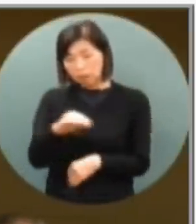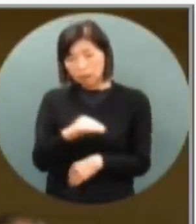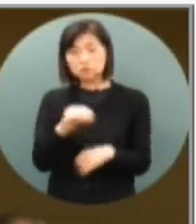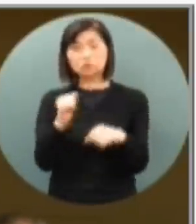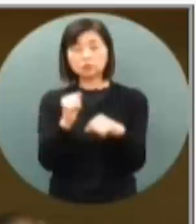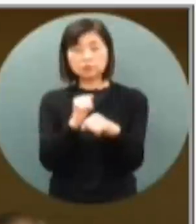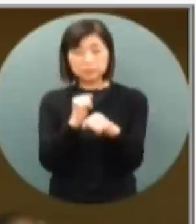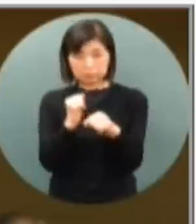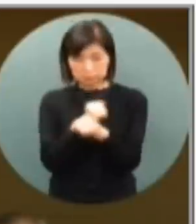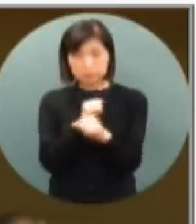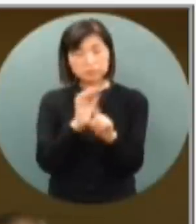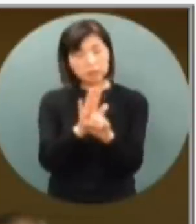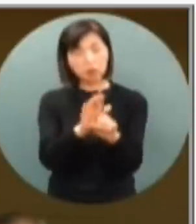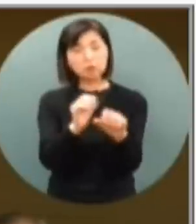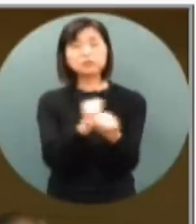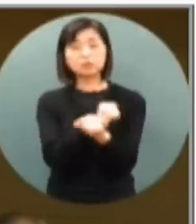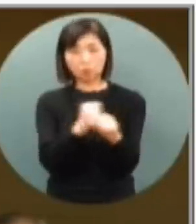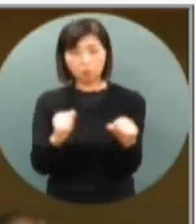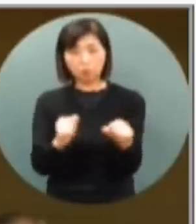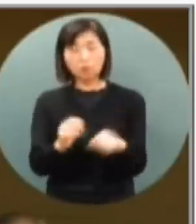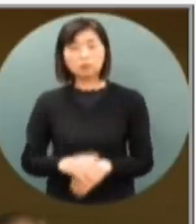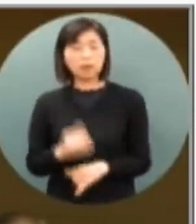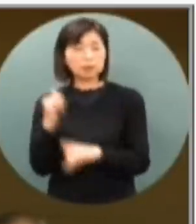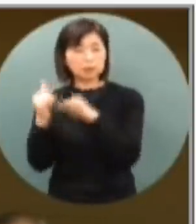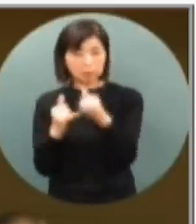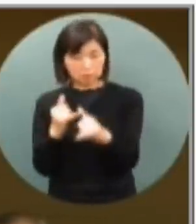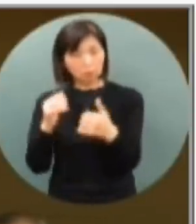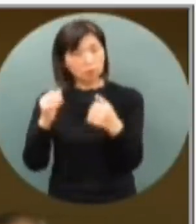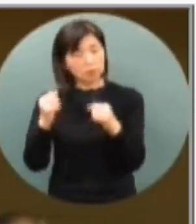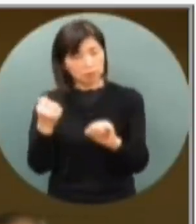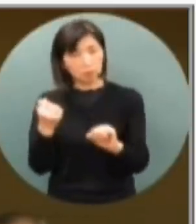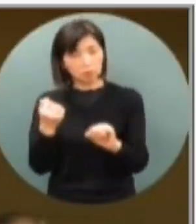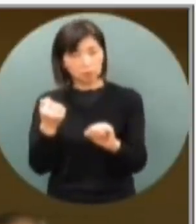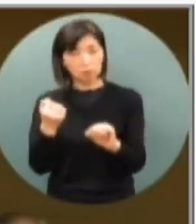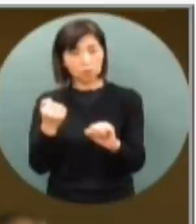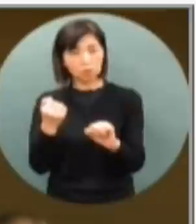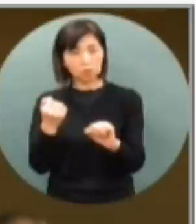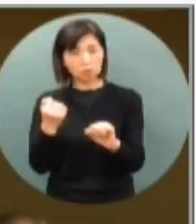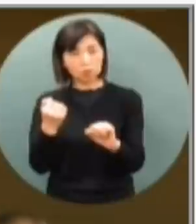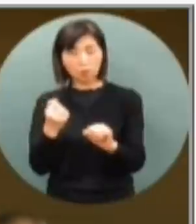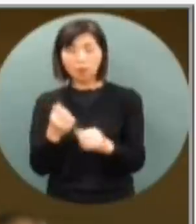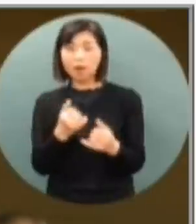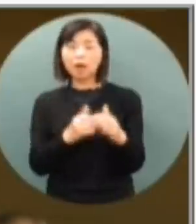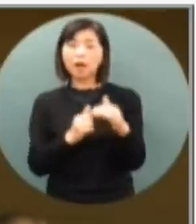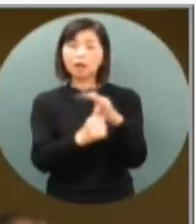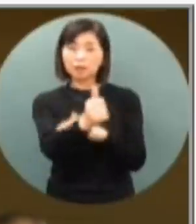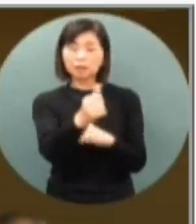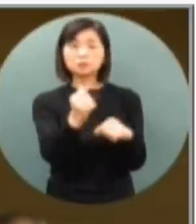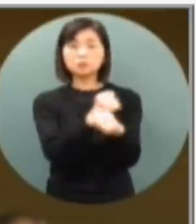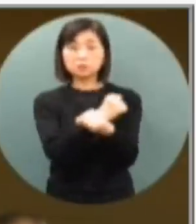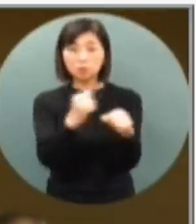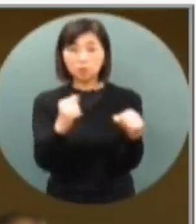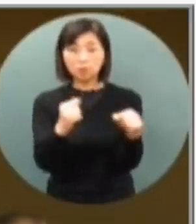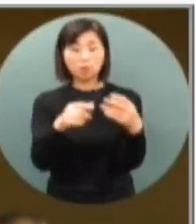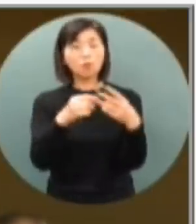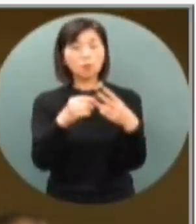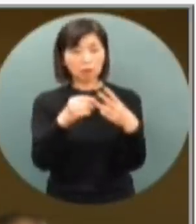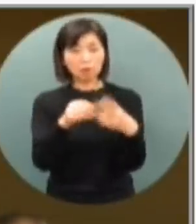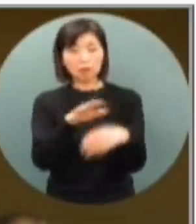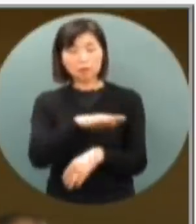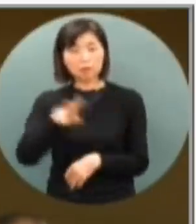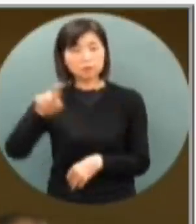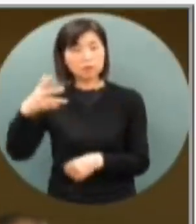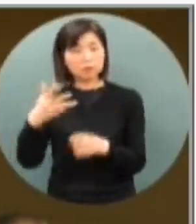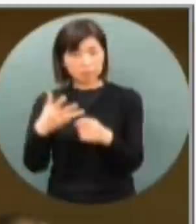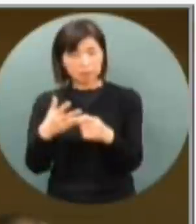業、また伝統芸能の派遣事業、3本ございます。伝統芸能の派遣事業につきましては、平成16年、一番新しく始めた